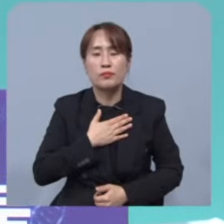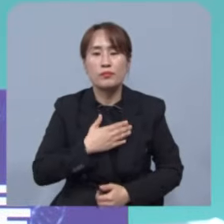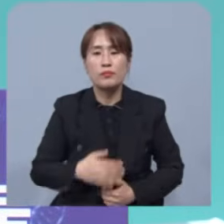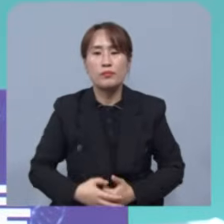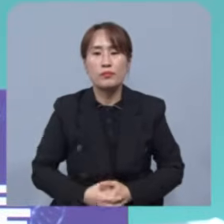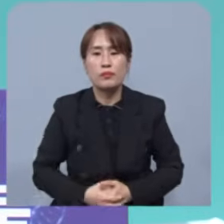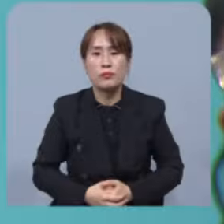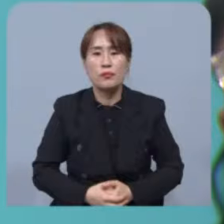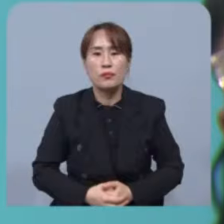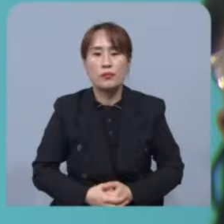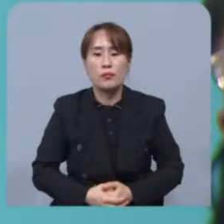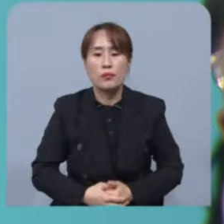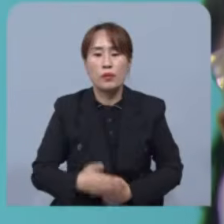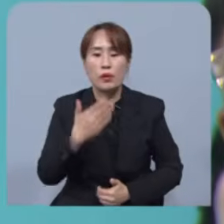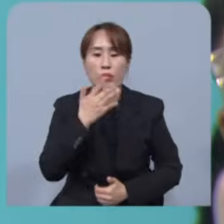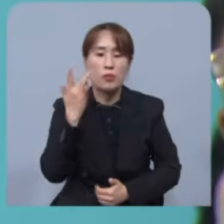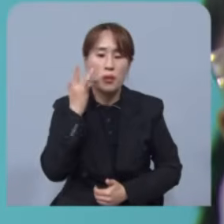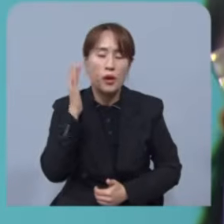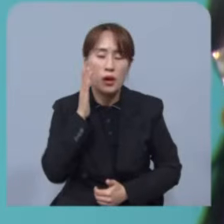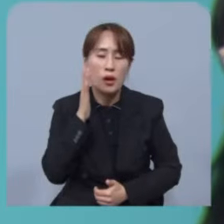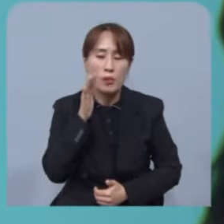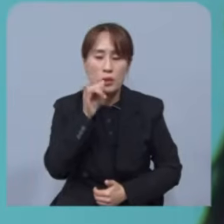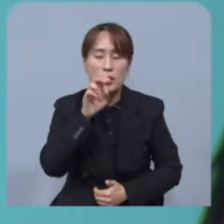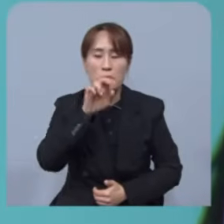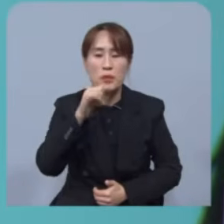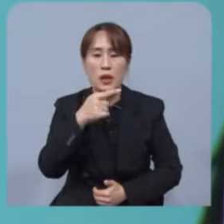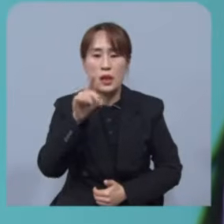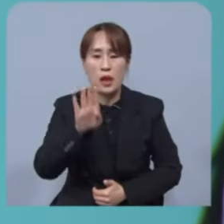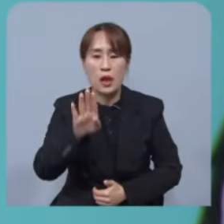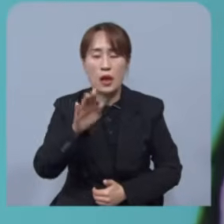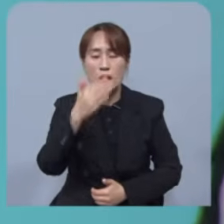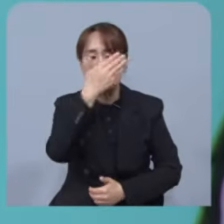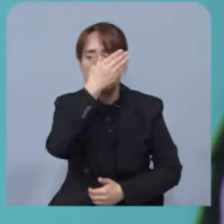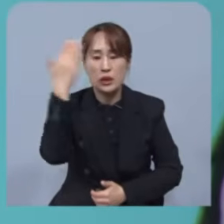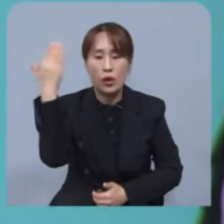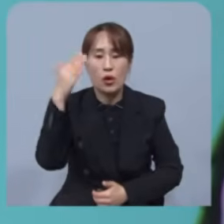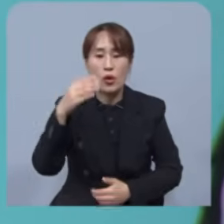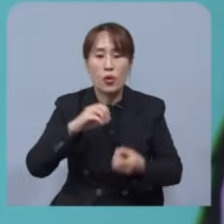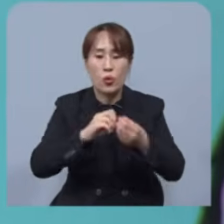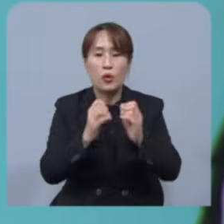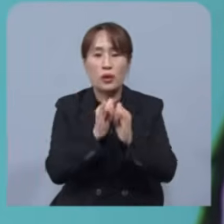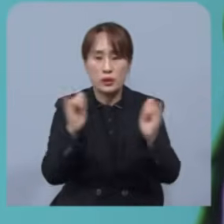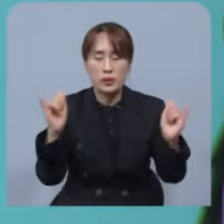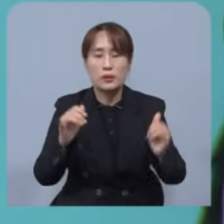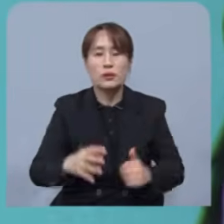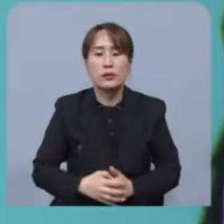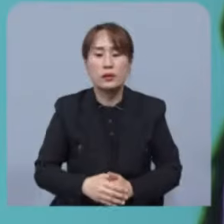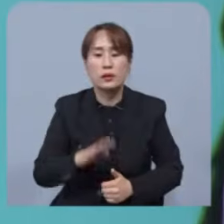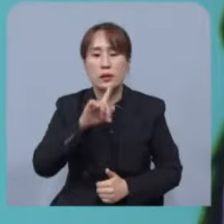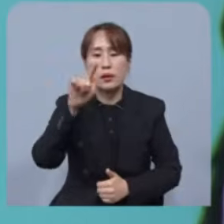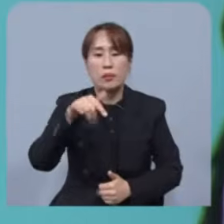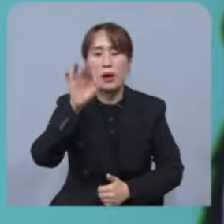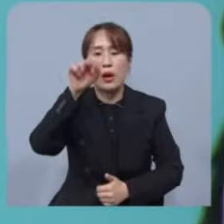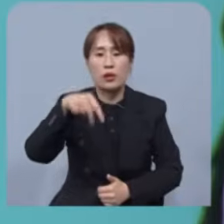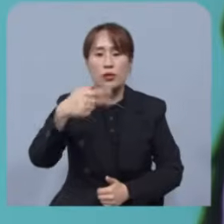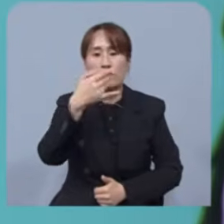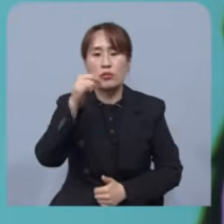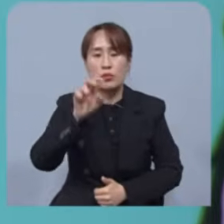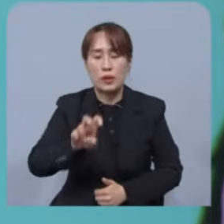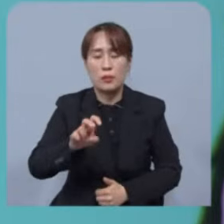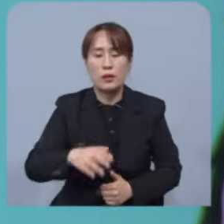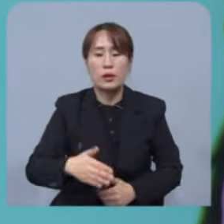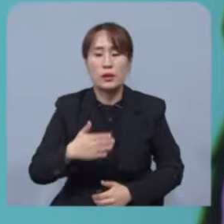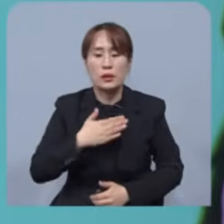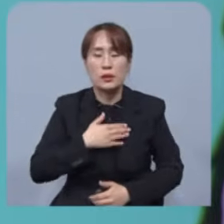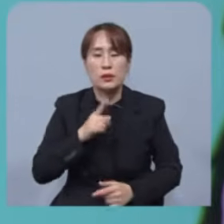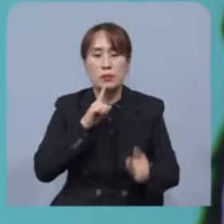그 꿀벌이 담긴 밀랍으로 공예를 하는 청년 공예가입니다. 박유림입니다. 네. 그리고 이제